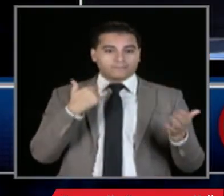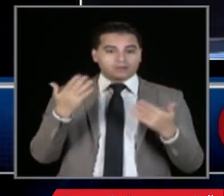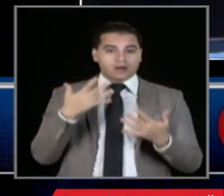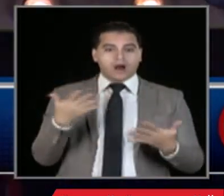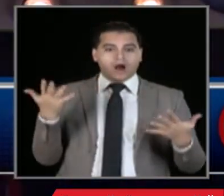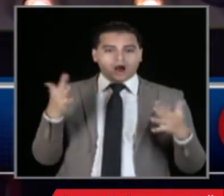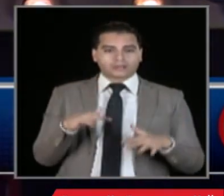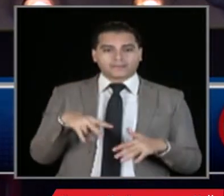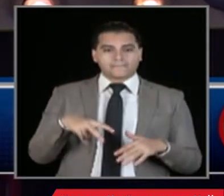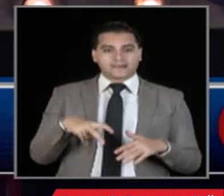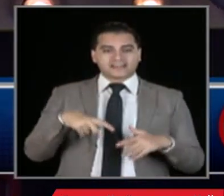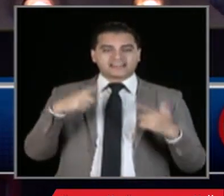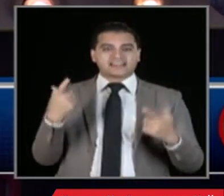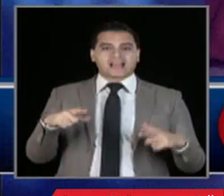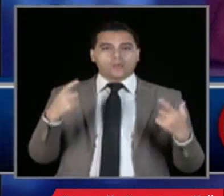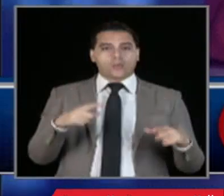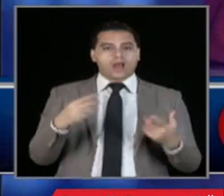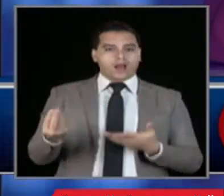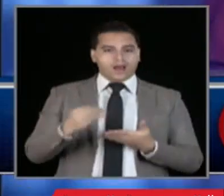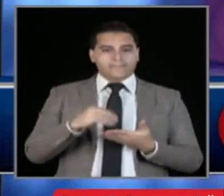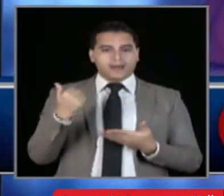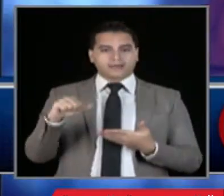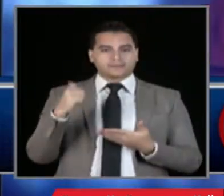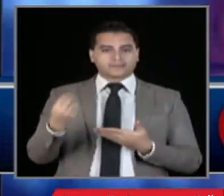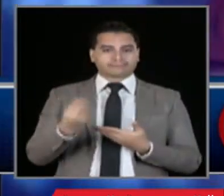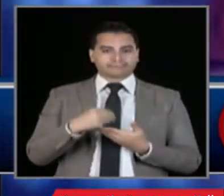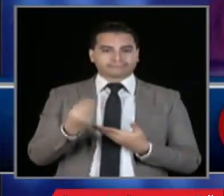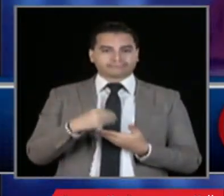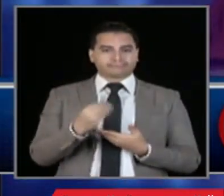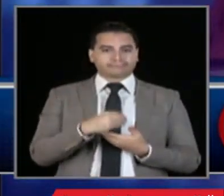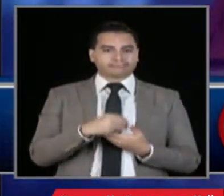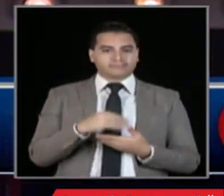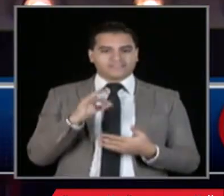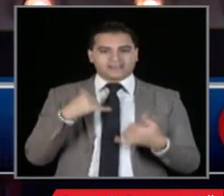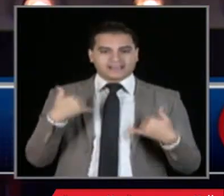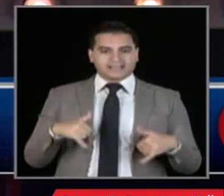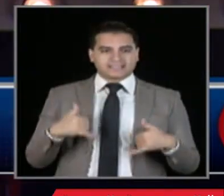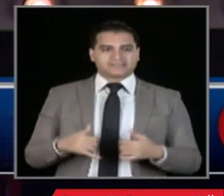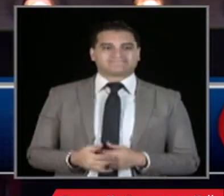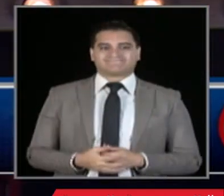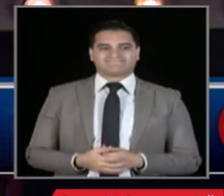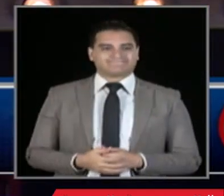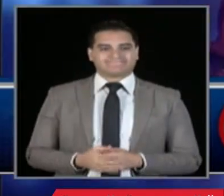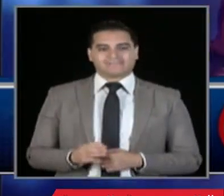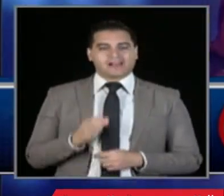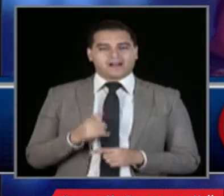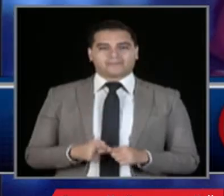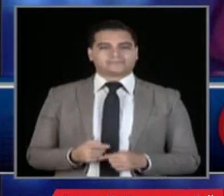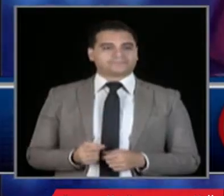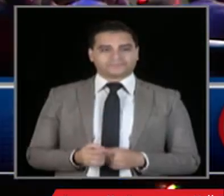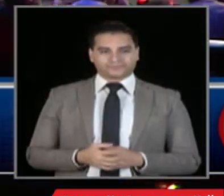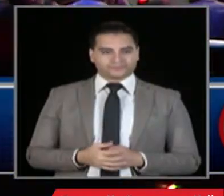أكتر من 80 دولة شاركوا. إجابتك الجزائر. الجزائر، إجابة